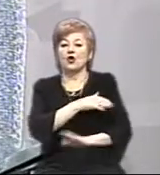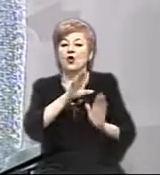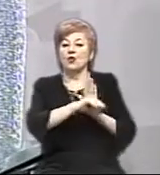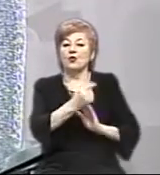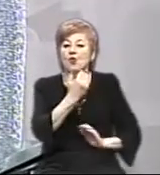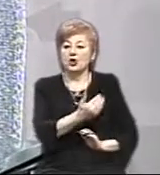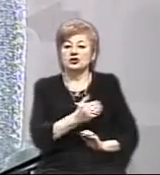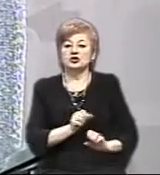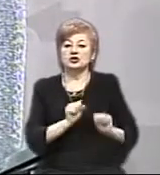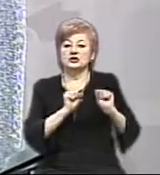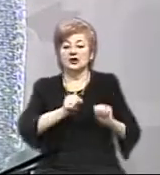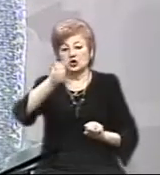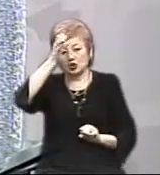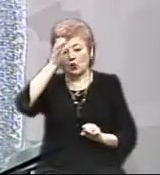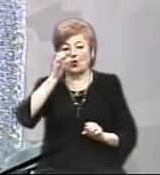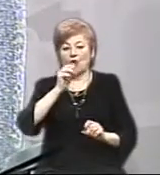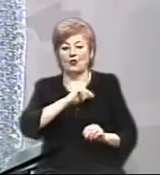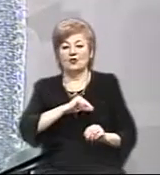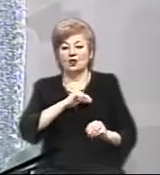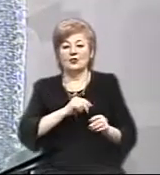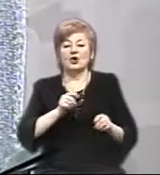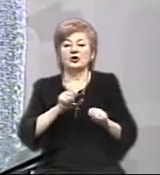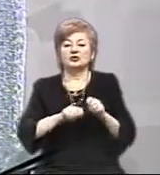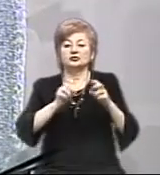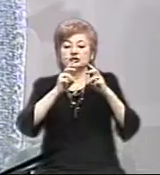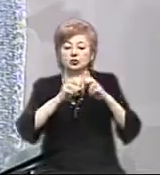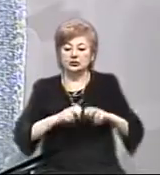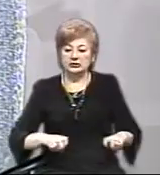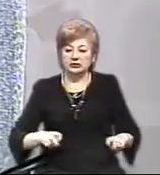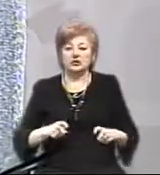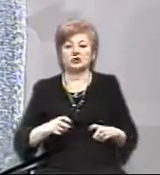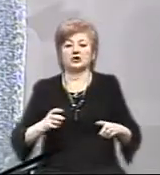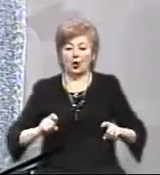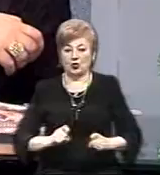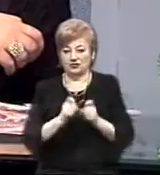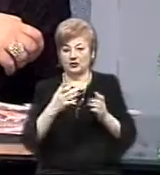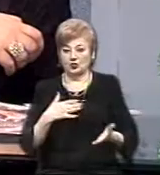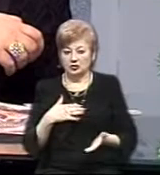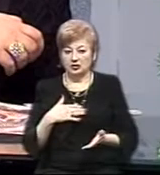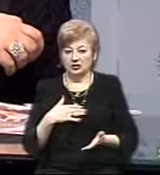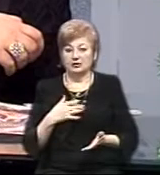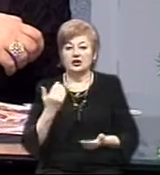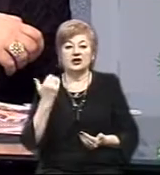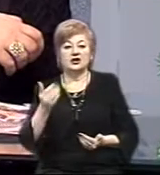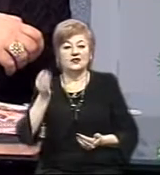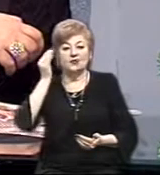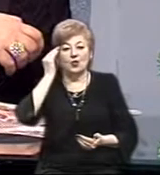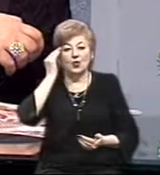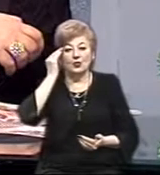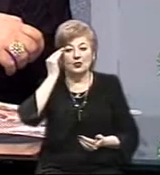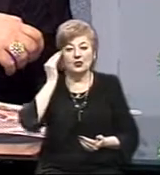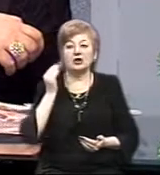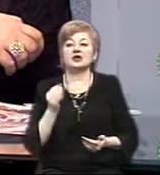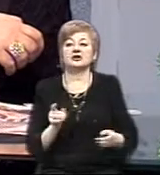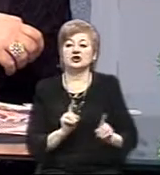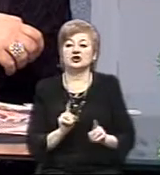захищав наукову роботу, дослідження, збройний конфлікт на Донбасі. І мені цікава була його думка, і він сказав, що, власне, те,